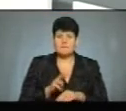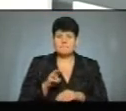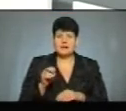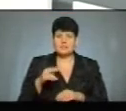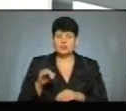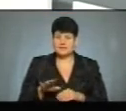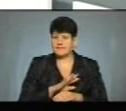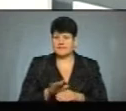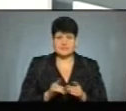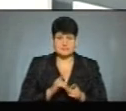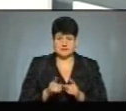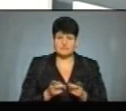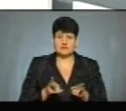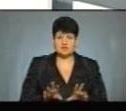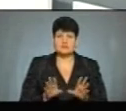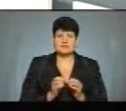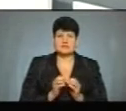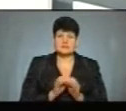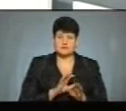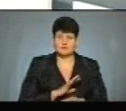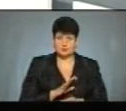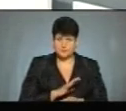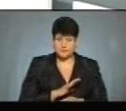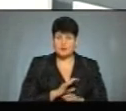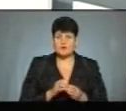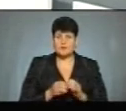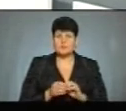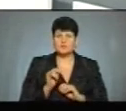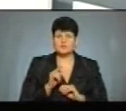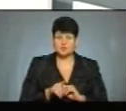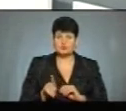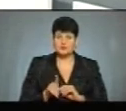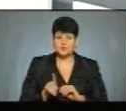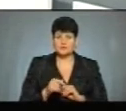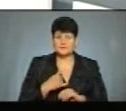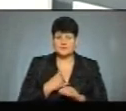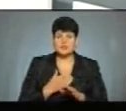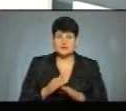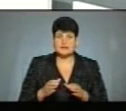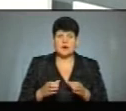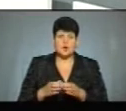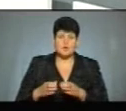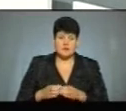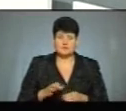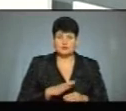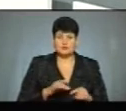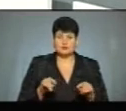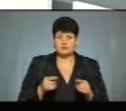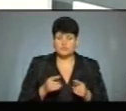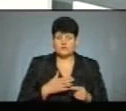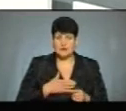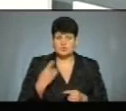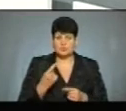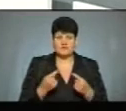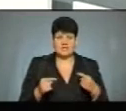змінилась. Методика залишилась та сама, якою і була. Проблема в тому, що в нас частина громад були створені, що в нашій області, що в